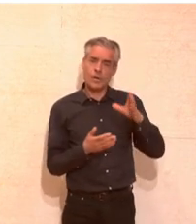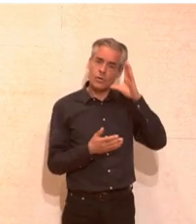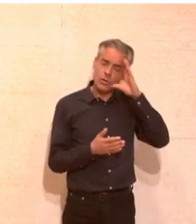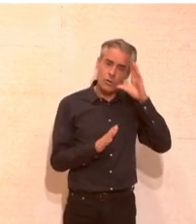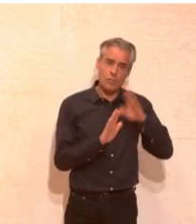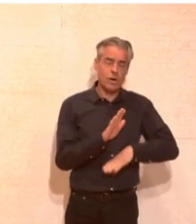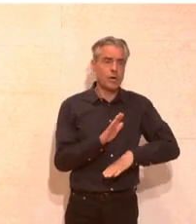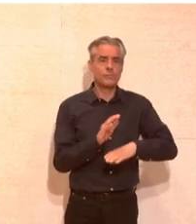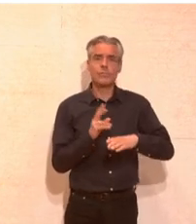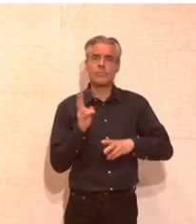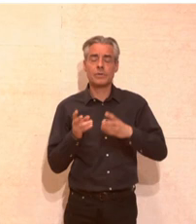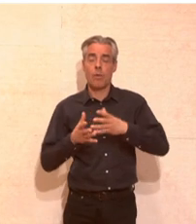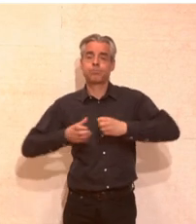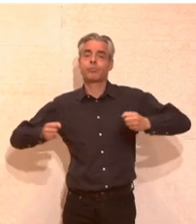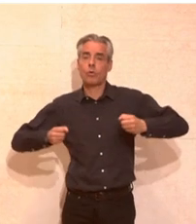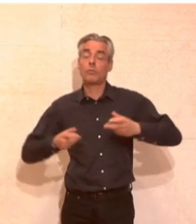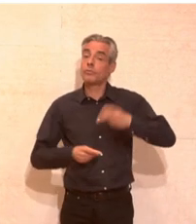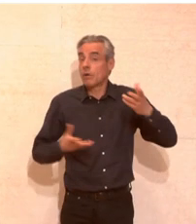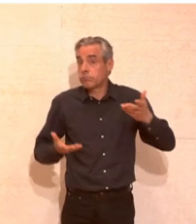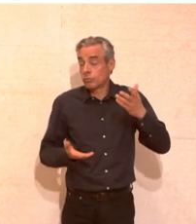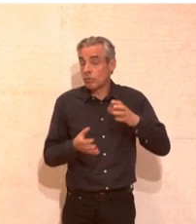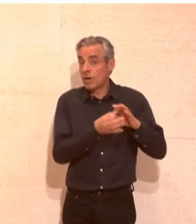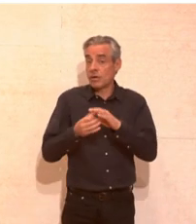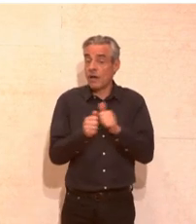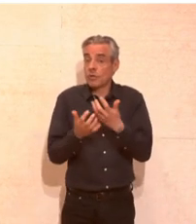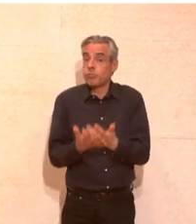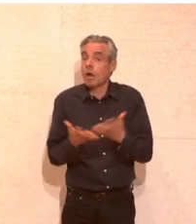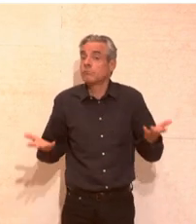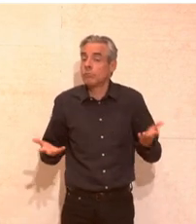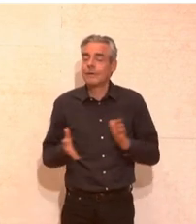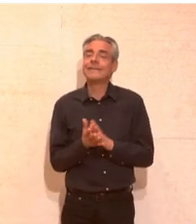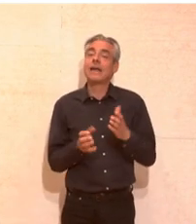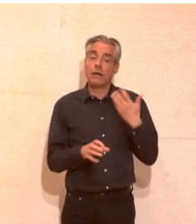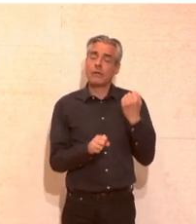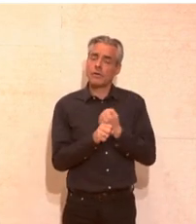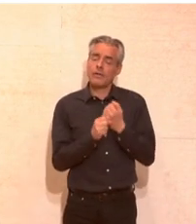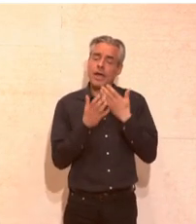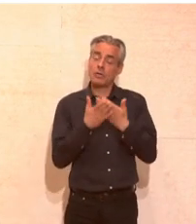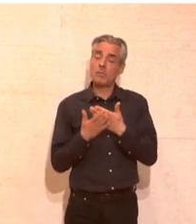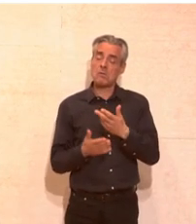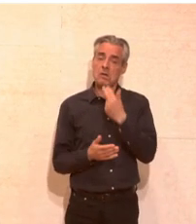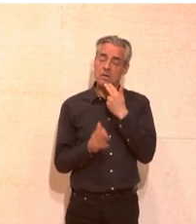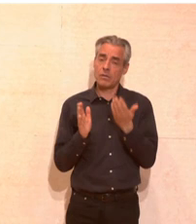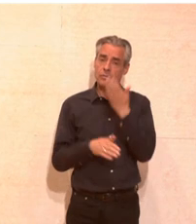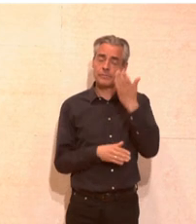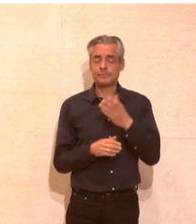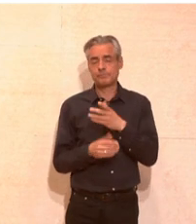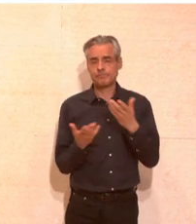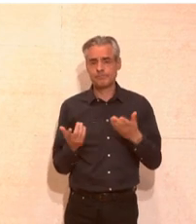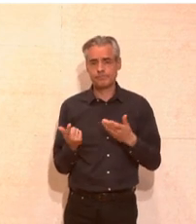dorment, plus ils sont gros. Et il y a eu un très beau travail qui a été fait par Eve Van